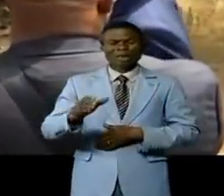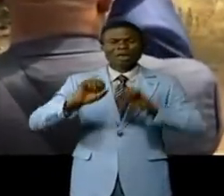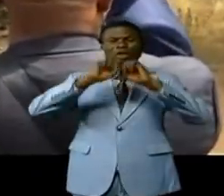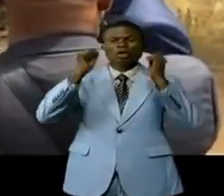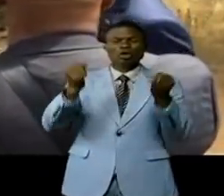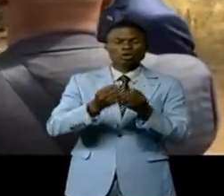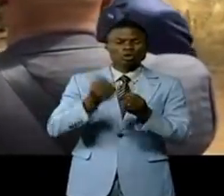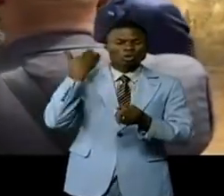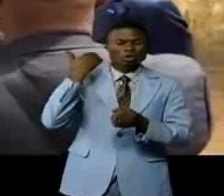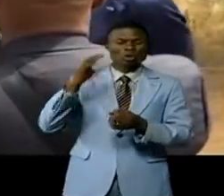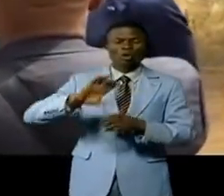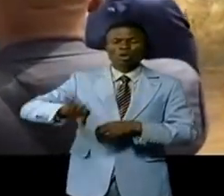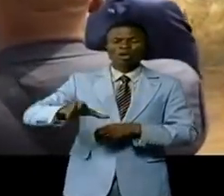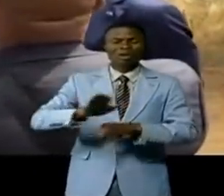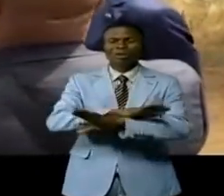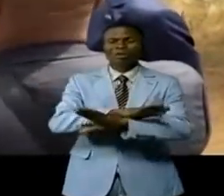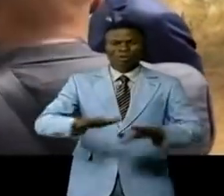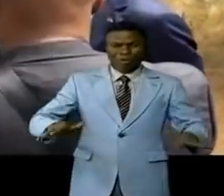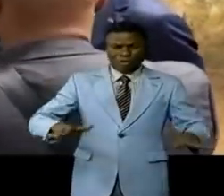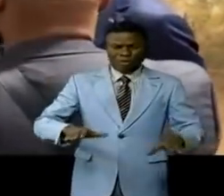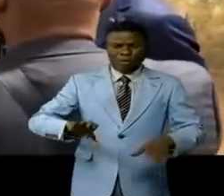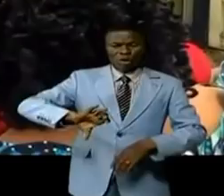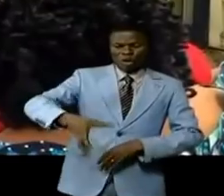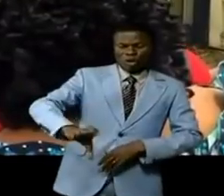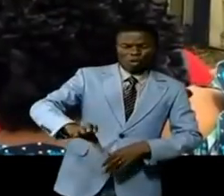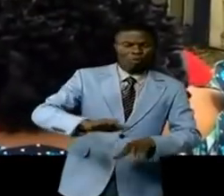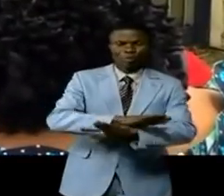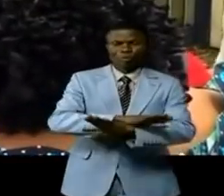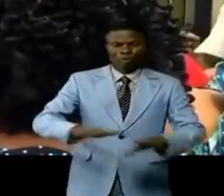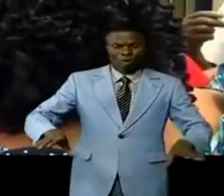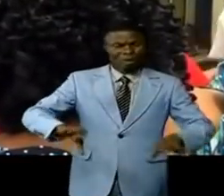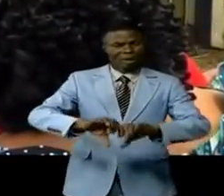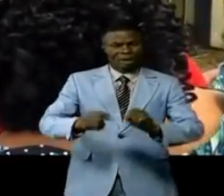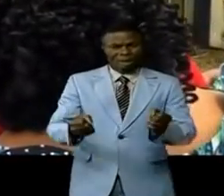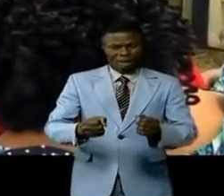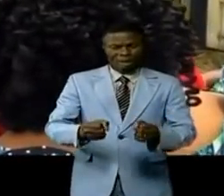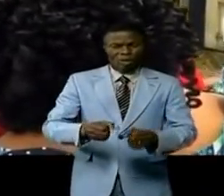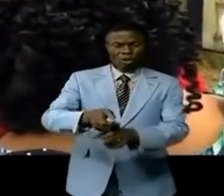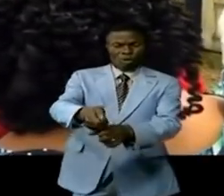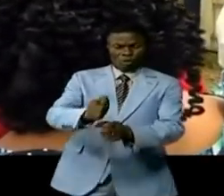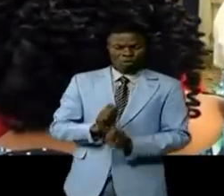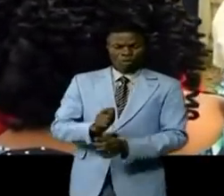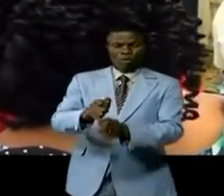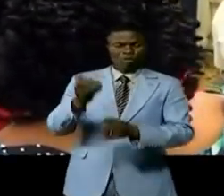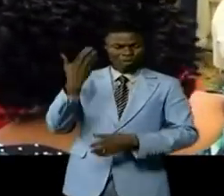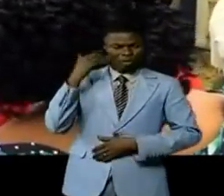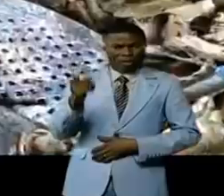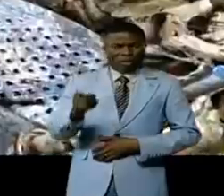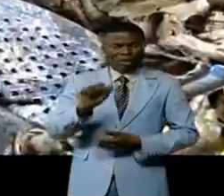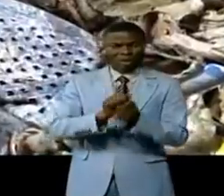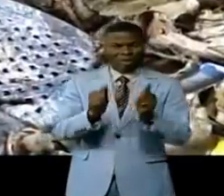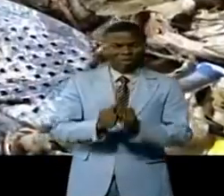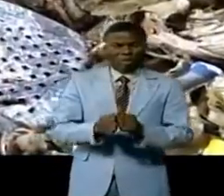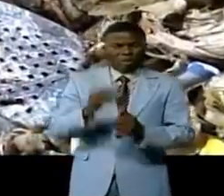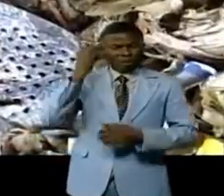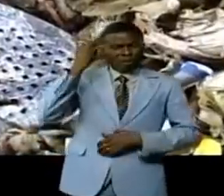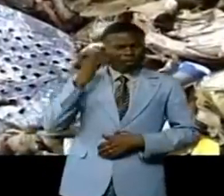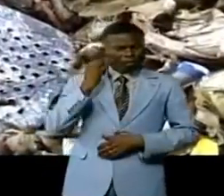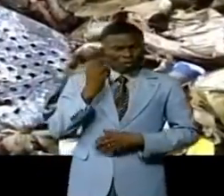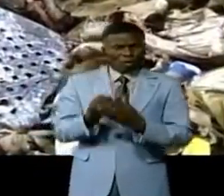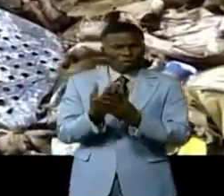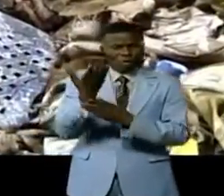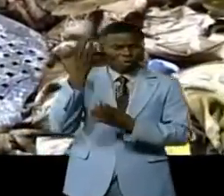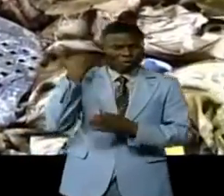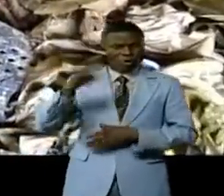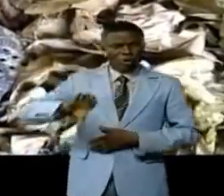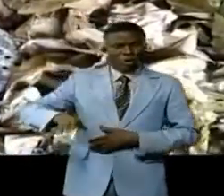cette partie du territoire national. Pas des robinets non plus, à part ces forages d'eau. Une situation que le ministre des Ressources